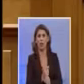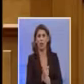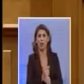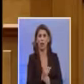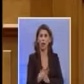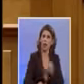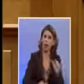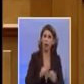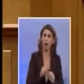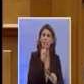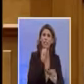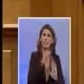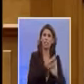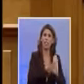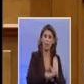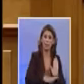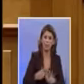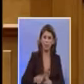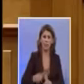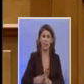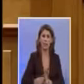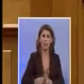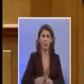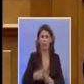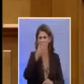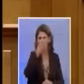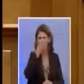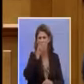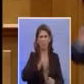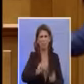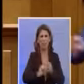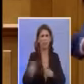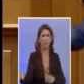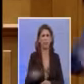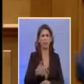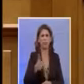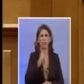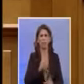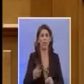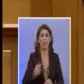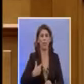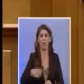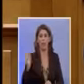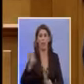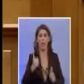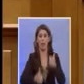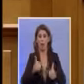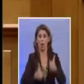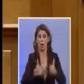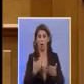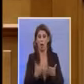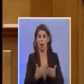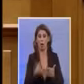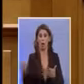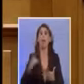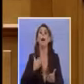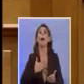μετατρέψει το σύνταγμα της χώρας σε κουραλόχαρτο, αρνούμενοι να προχωρήσετε σε διαγωνισμό για τις άδειες, δεν σας ενδιαφέρει το